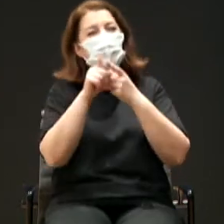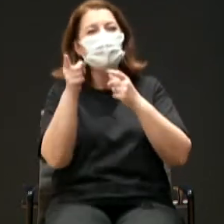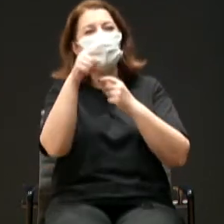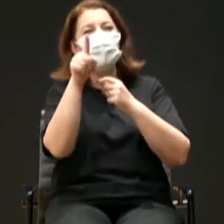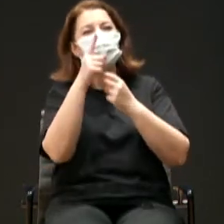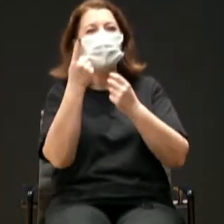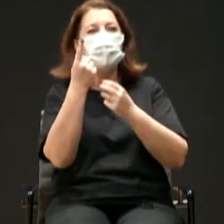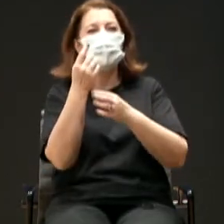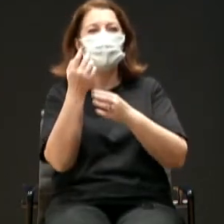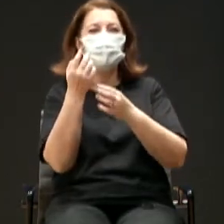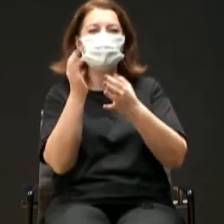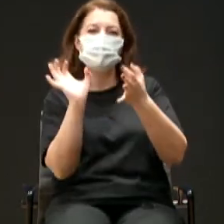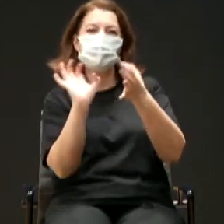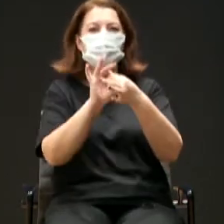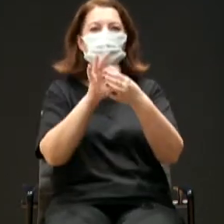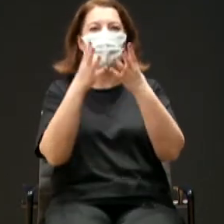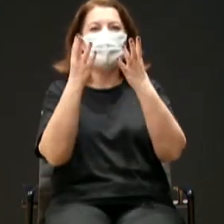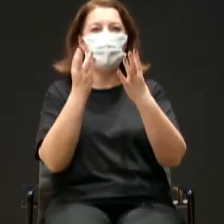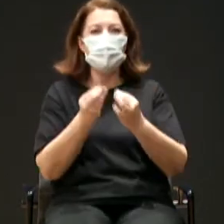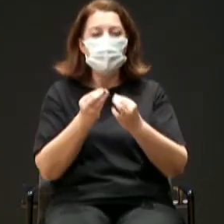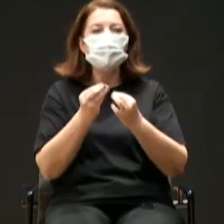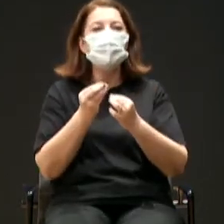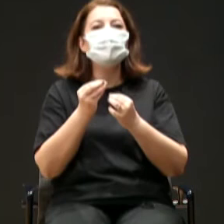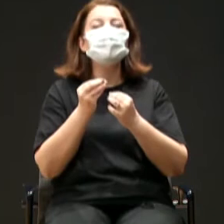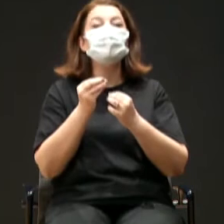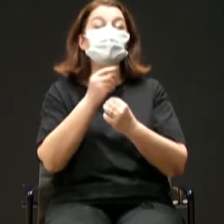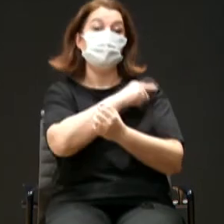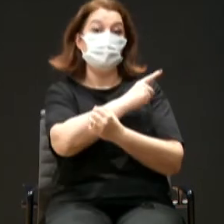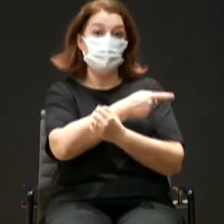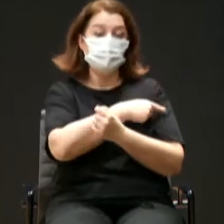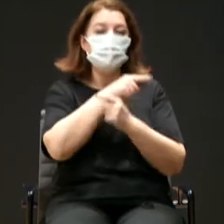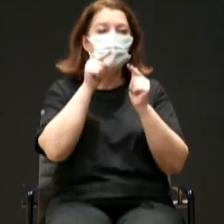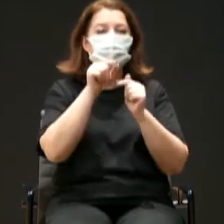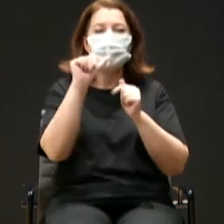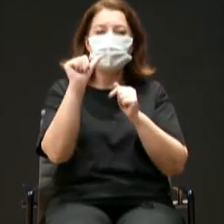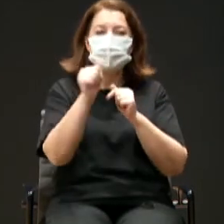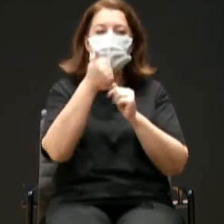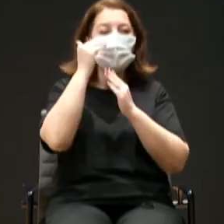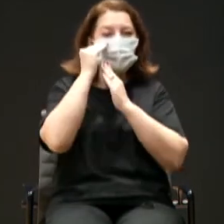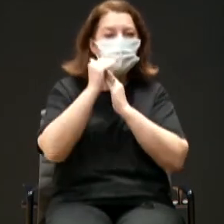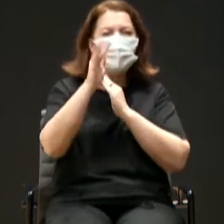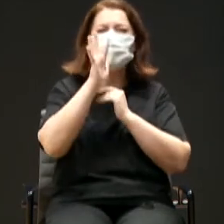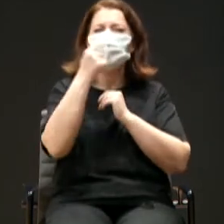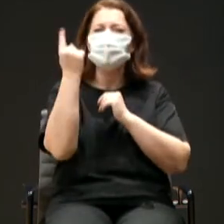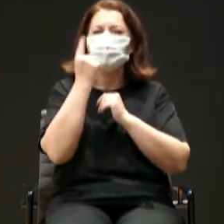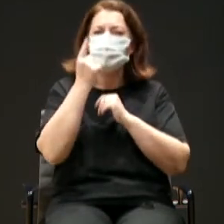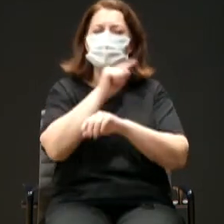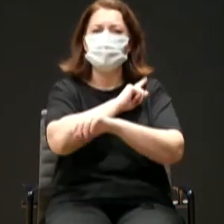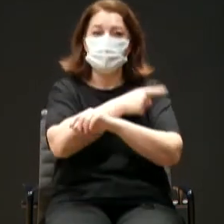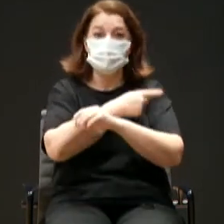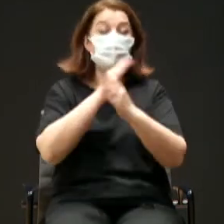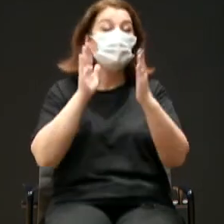onları maşa olarak kullanan küresel güçler bu aziz milletin hiçbir güç